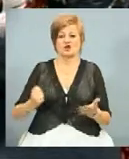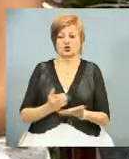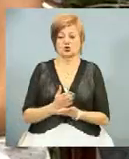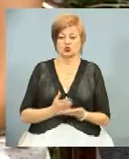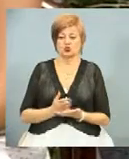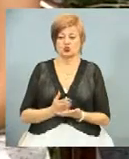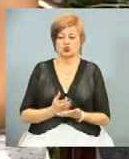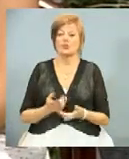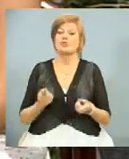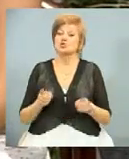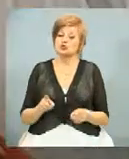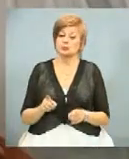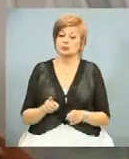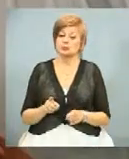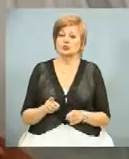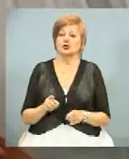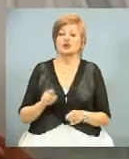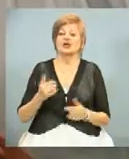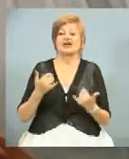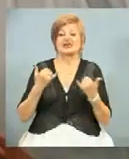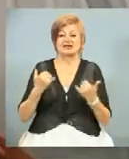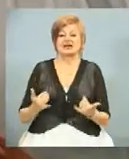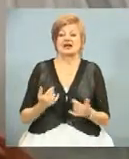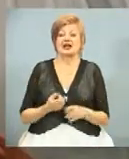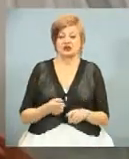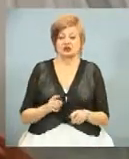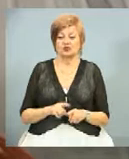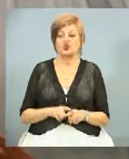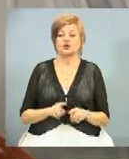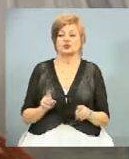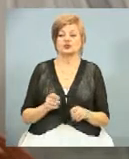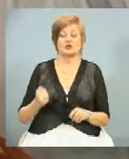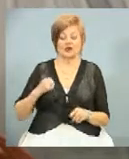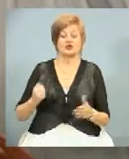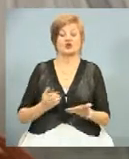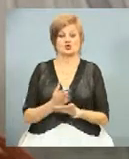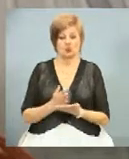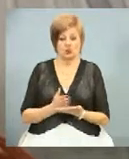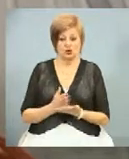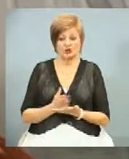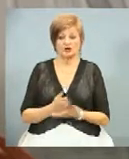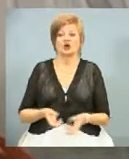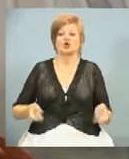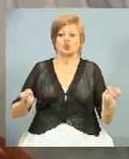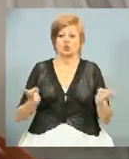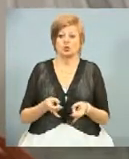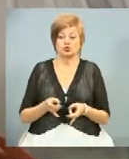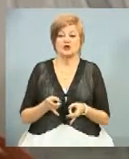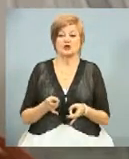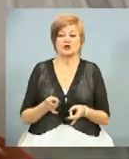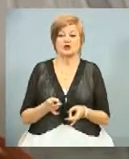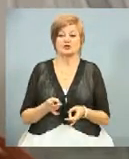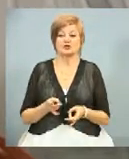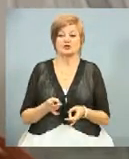військовослужбовцями. Чому? Тому що для того, щоб бути військовослужбовцем, треба, щоб була